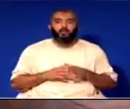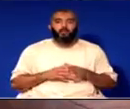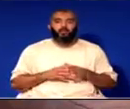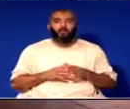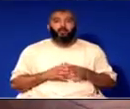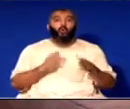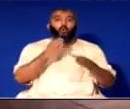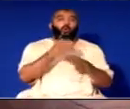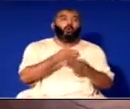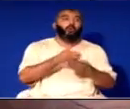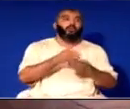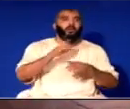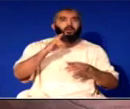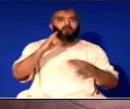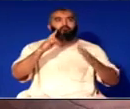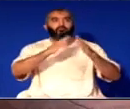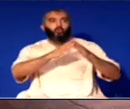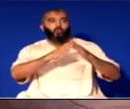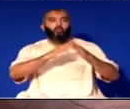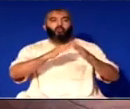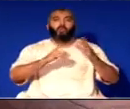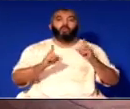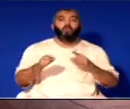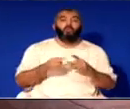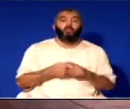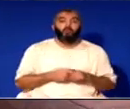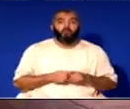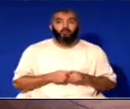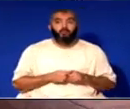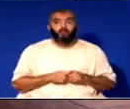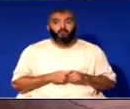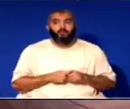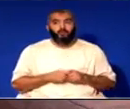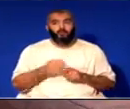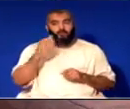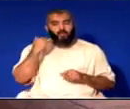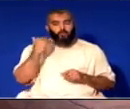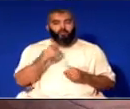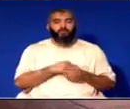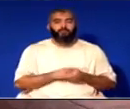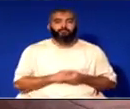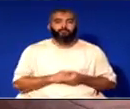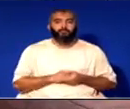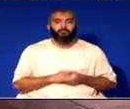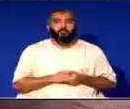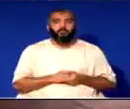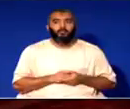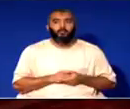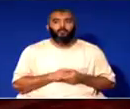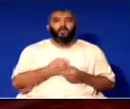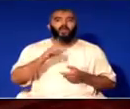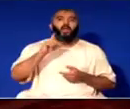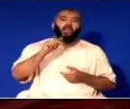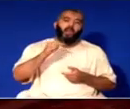يدخلوا للديار، يدخلوا هذوك للحديث عليهم. صار مثلا نعطيك مثال، مثلا كما عندنا في ليلة القدر كاين نوع